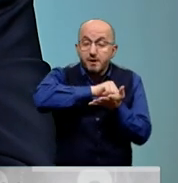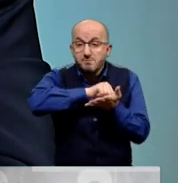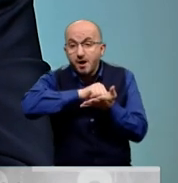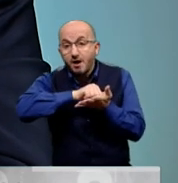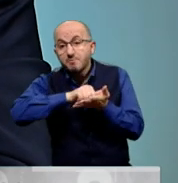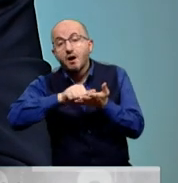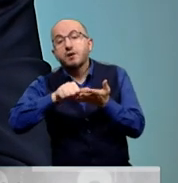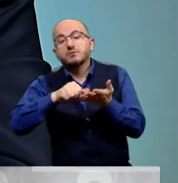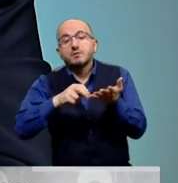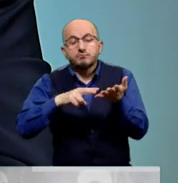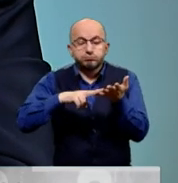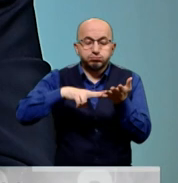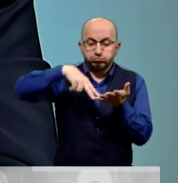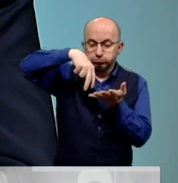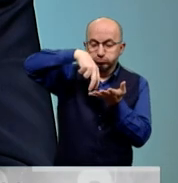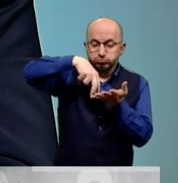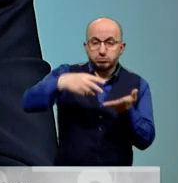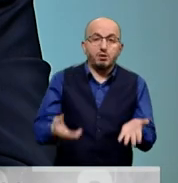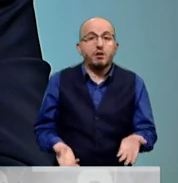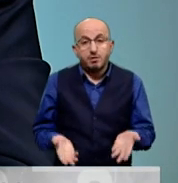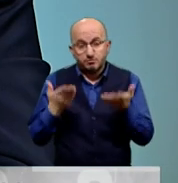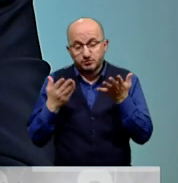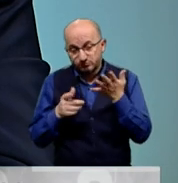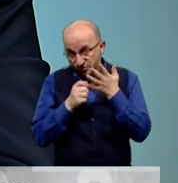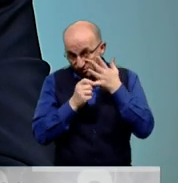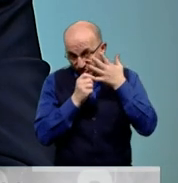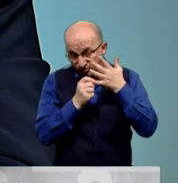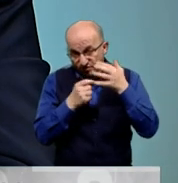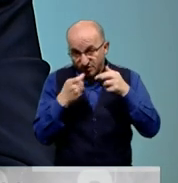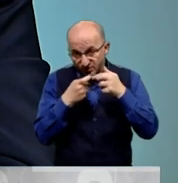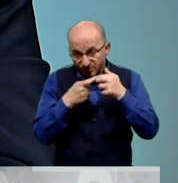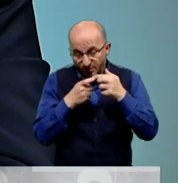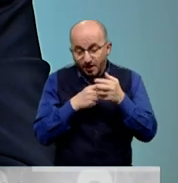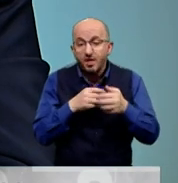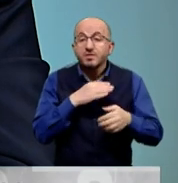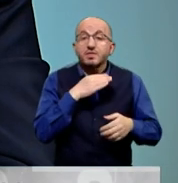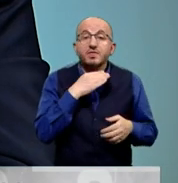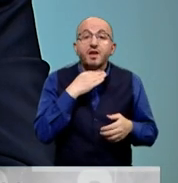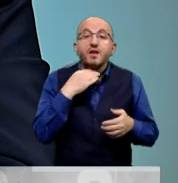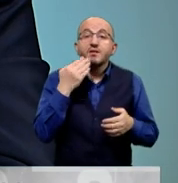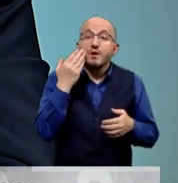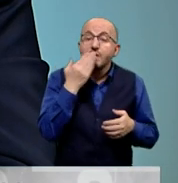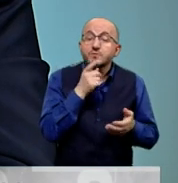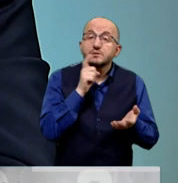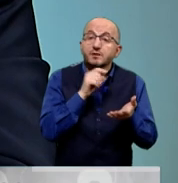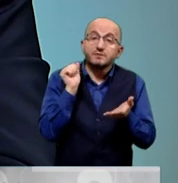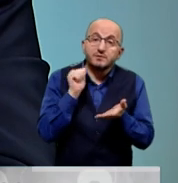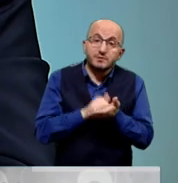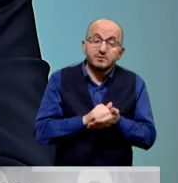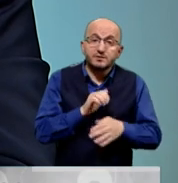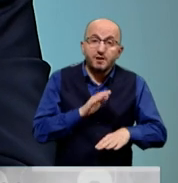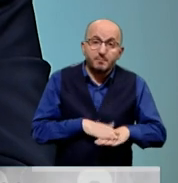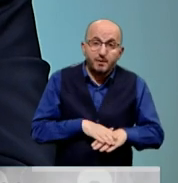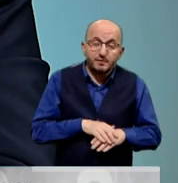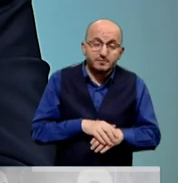kalkmış ise o takdirde tahiyyatı okur ve Sehiv secdesi yapar Eğer